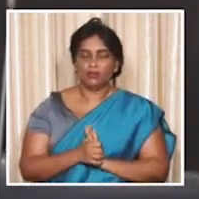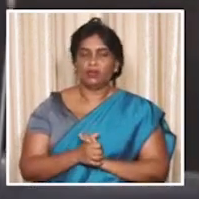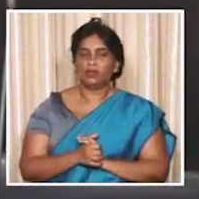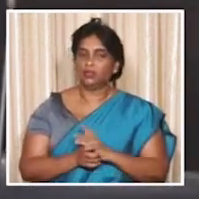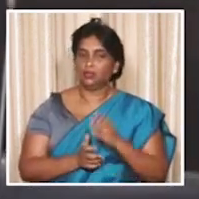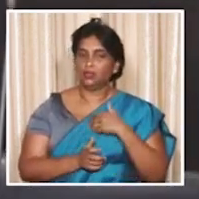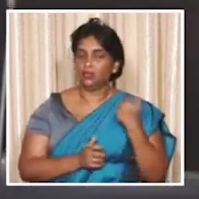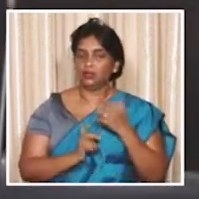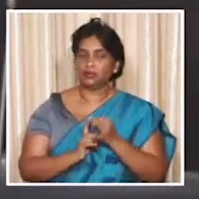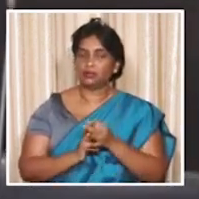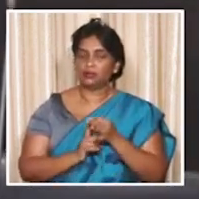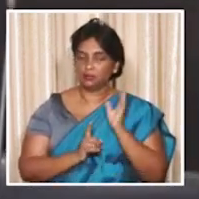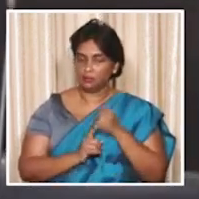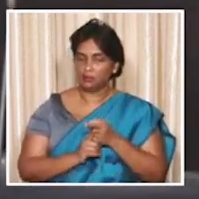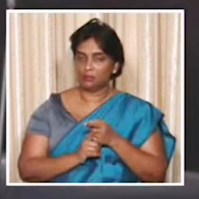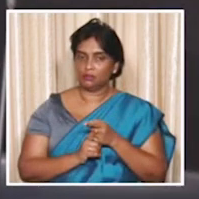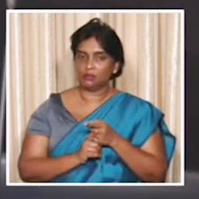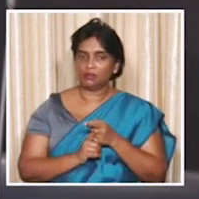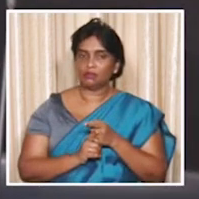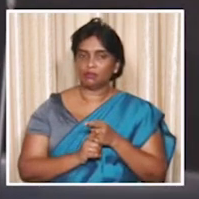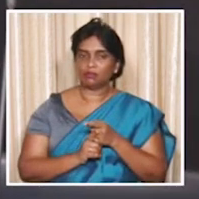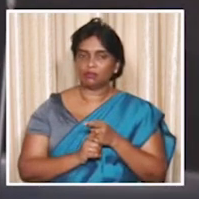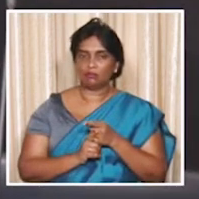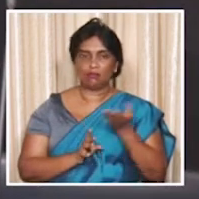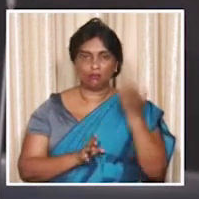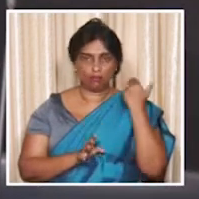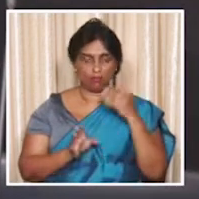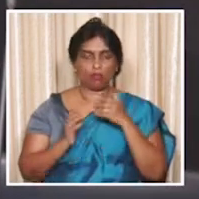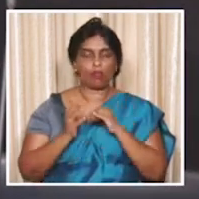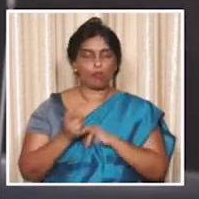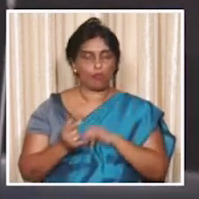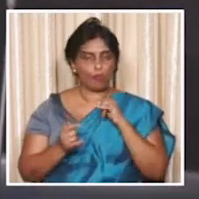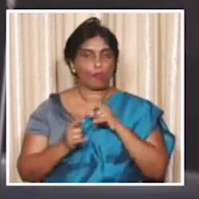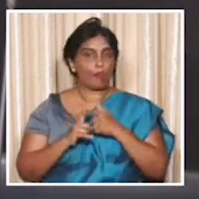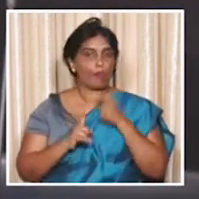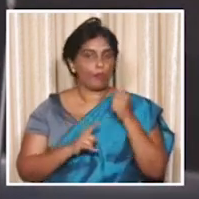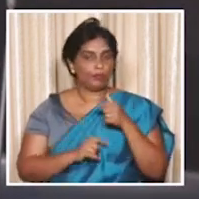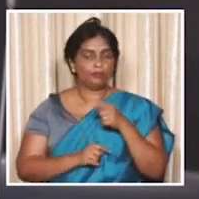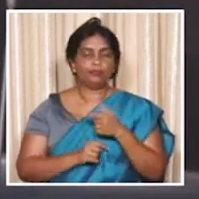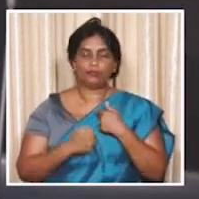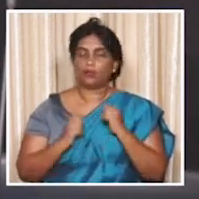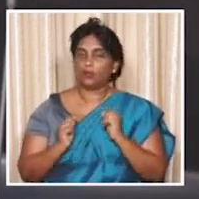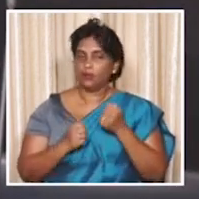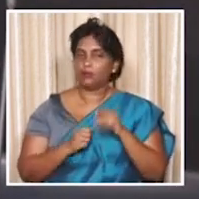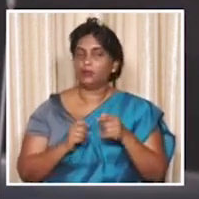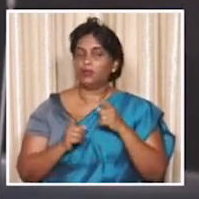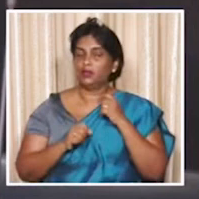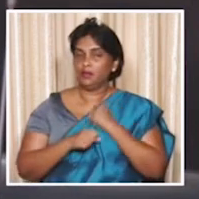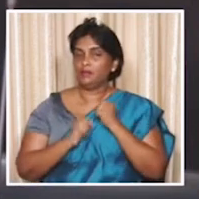අලුත් සභාපතිතුමා හිටපු ලේකම්වරයෙක් ඒ වගේම ඉංජිනේරුවරයෙක් එතුමා උත්සාහයක් දැල්ල මේ